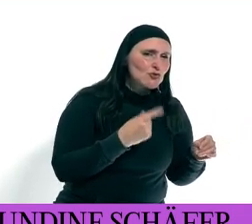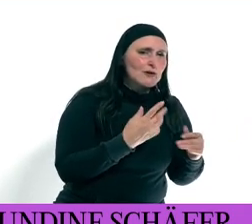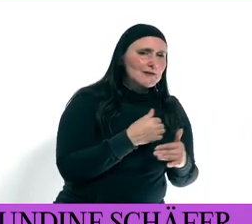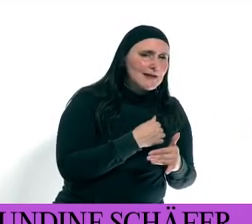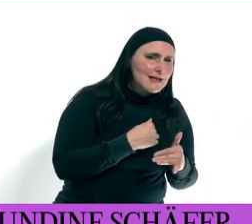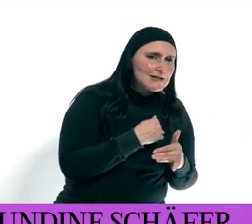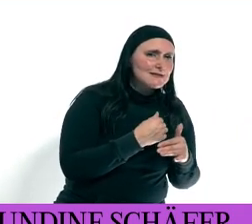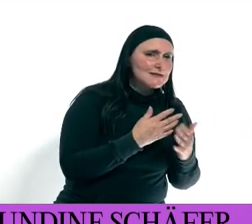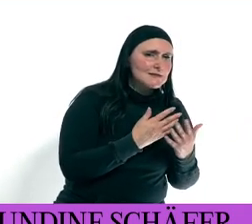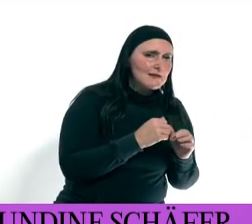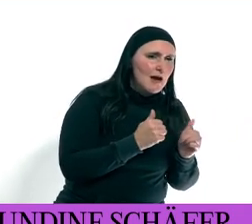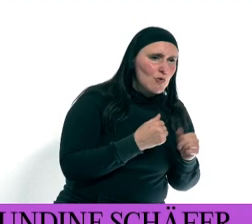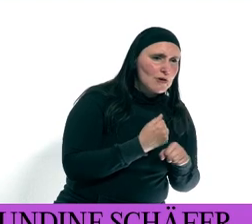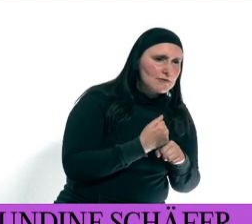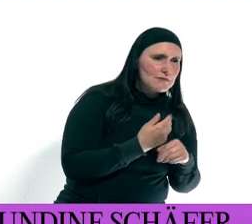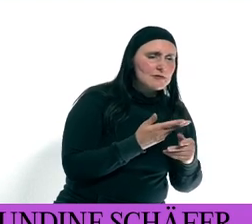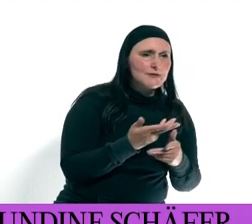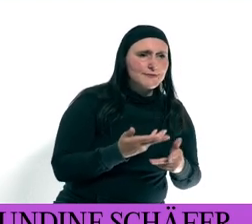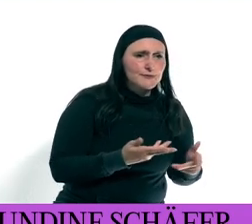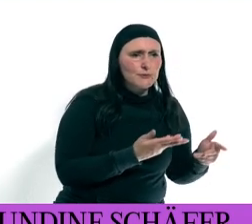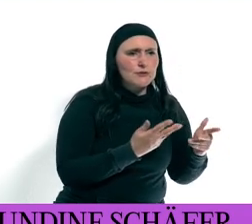wirklich, wir sind in die Küchen reingegangen.